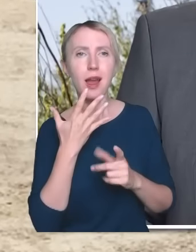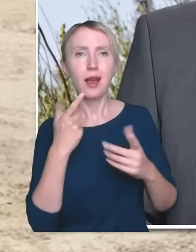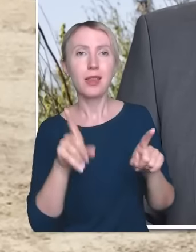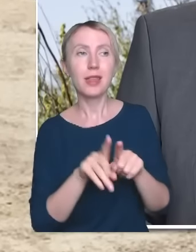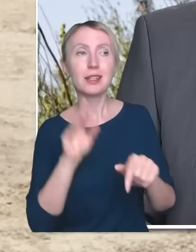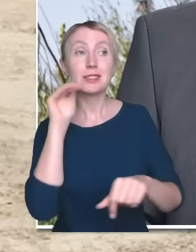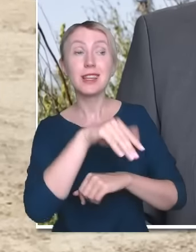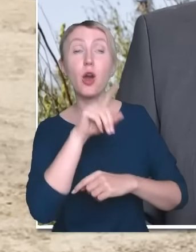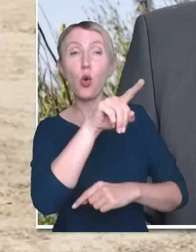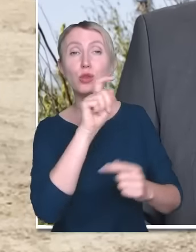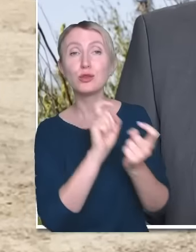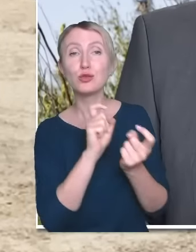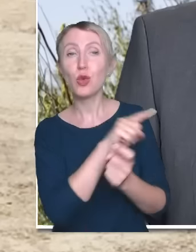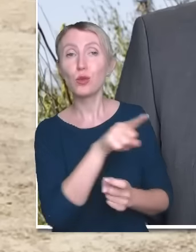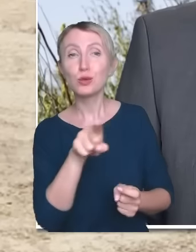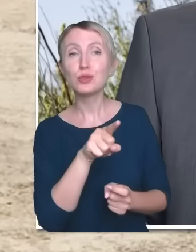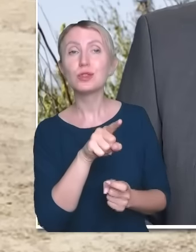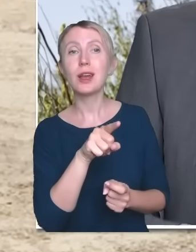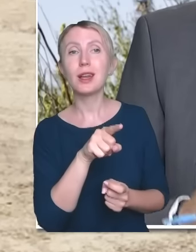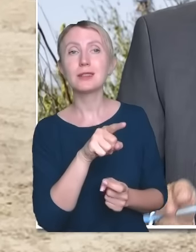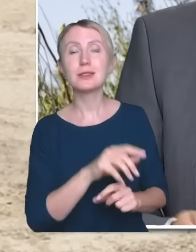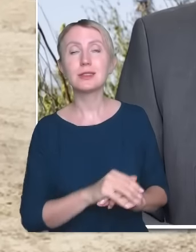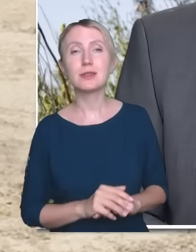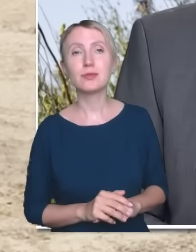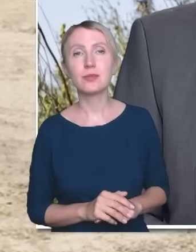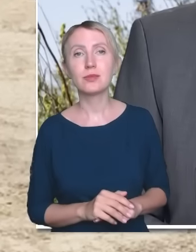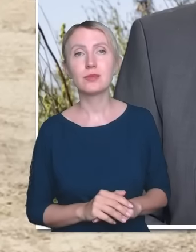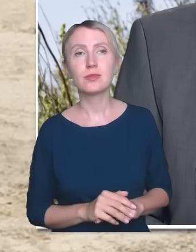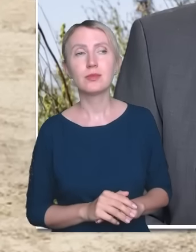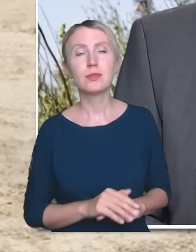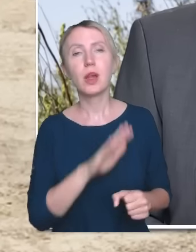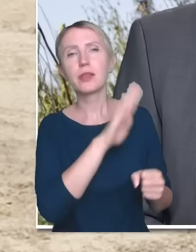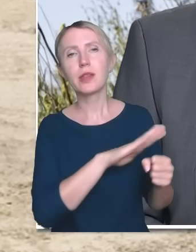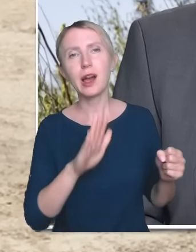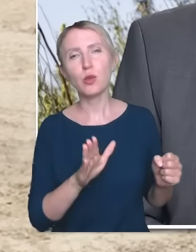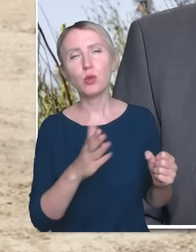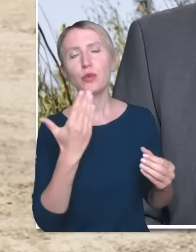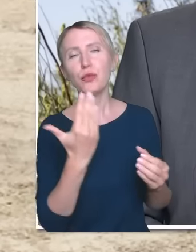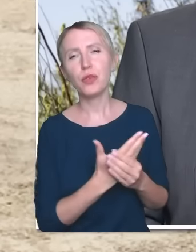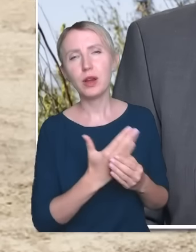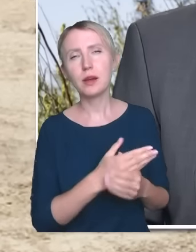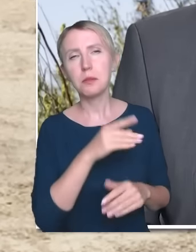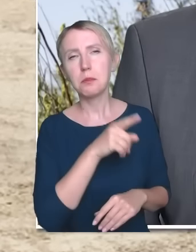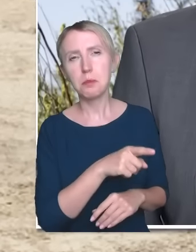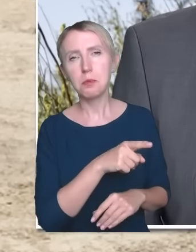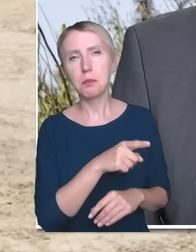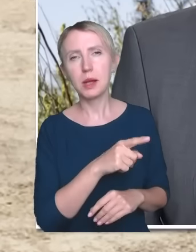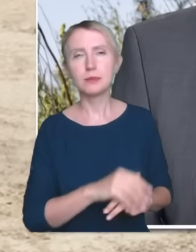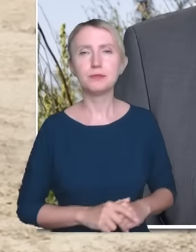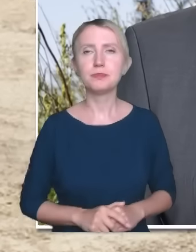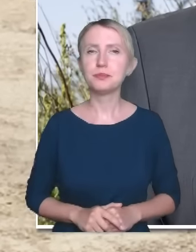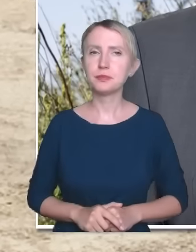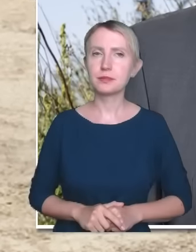zachodni sąsiad i jego taki narodowy koncern zbrojeniowy.